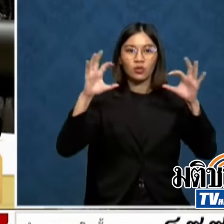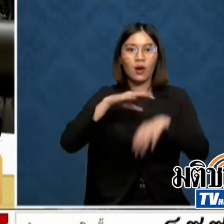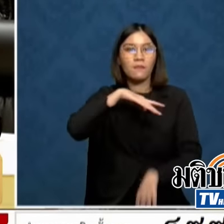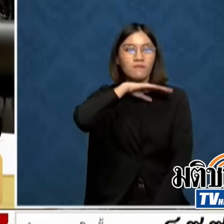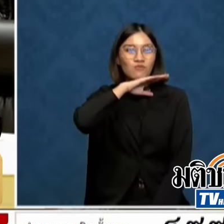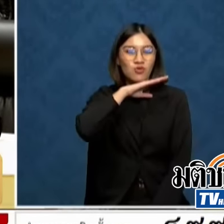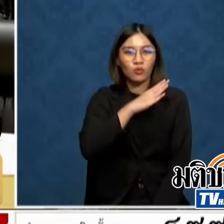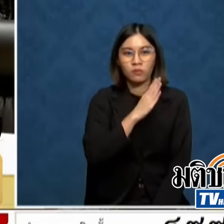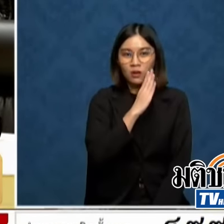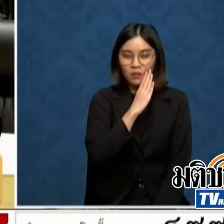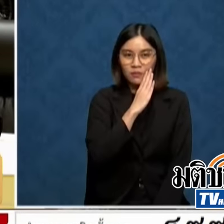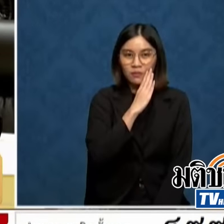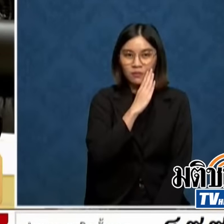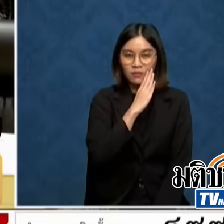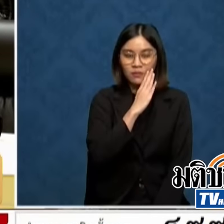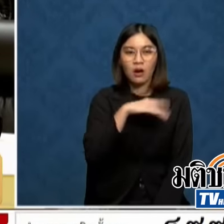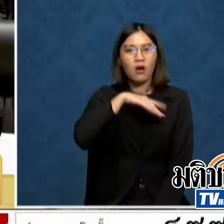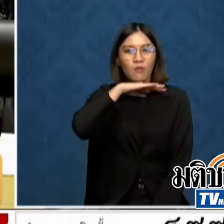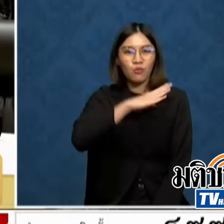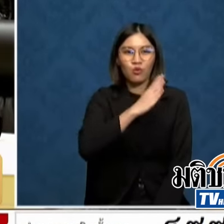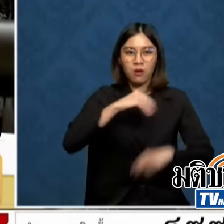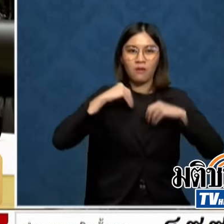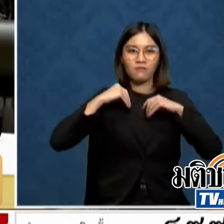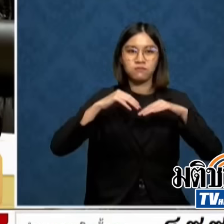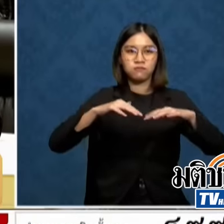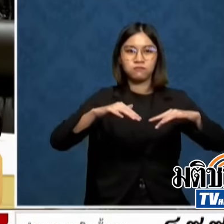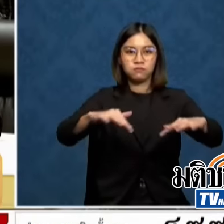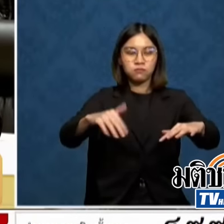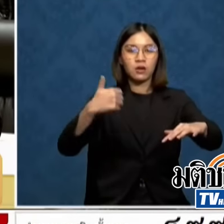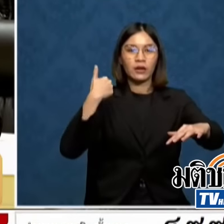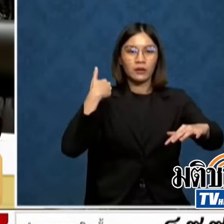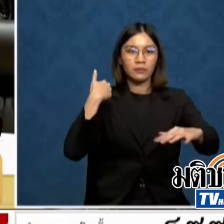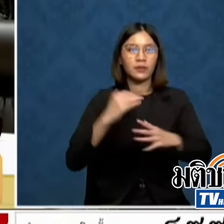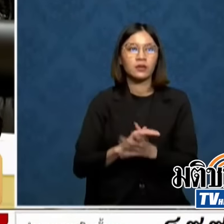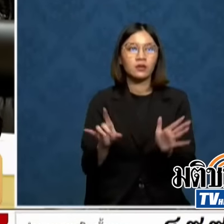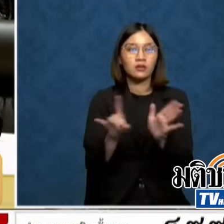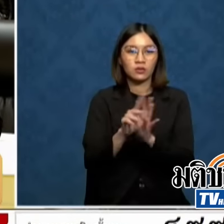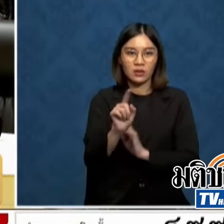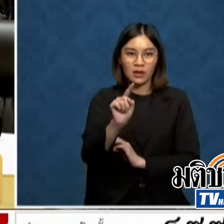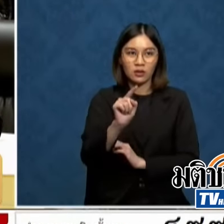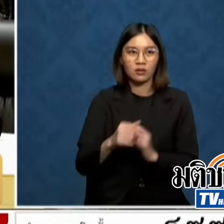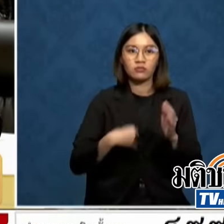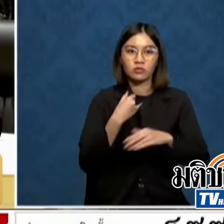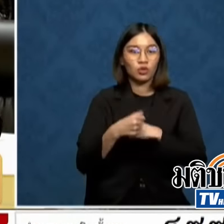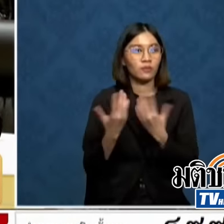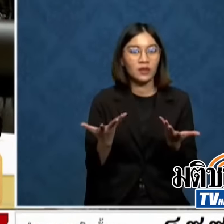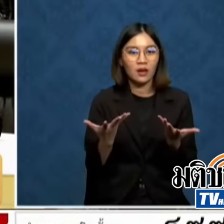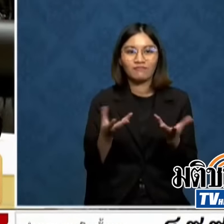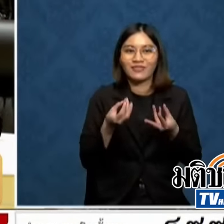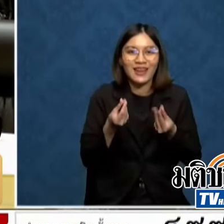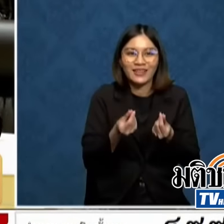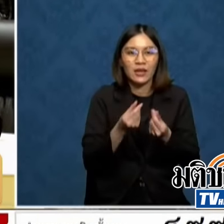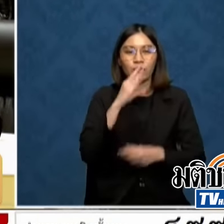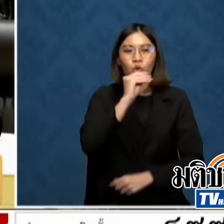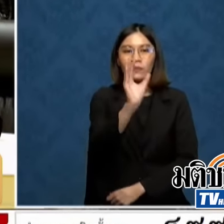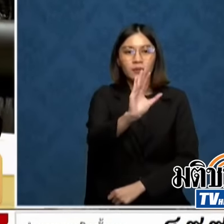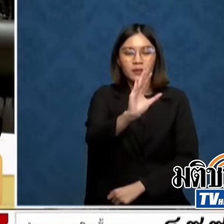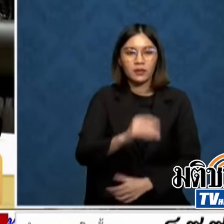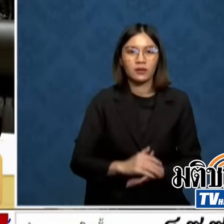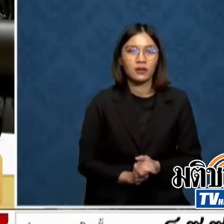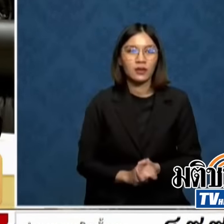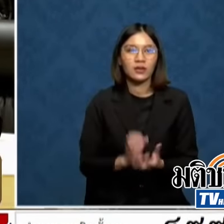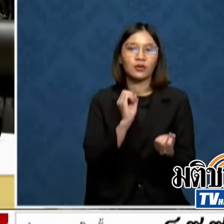ถื่อนหมูเถื่อนระบาดไปวงกว้างมากท่านประธานและสุดท้ายจุดจบเป็นยังไงผมไม่ลงรายละเอียด